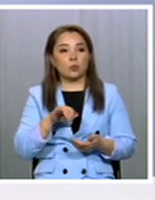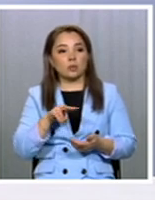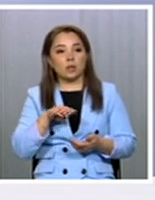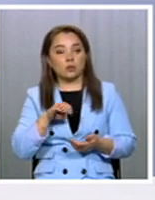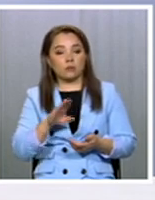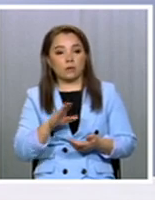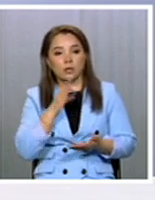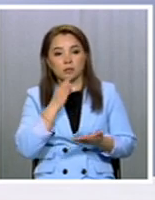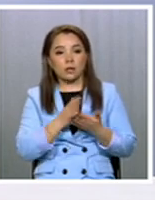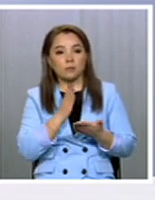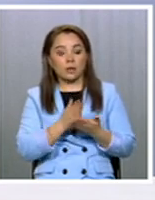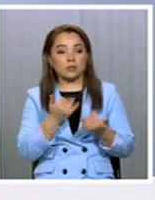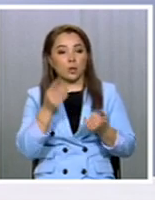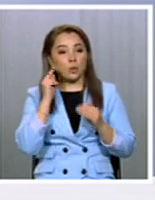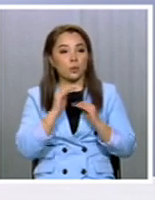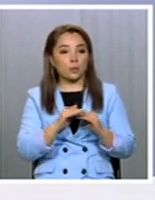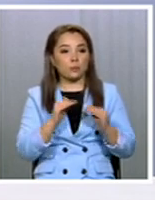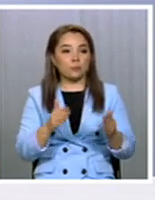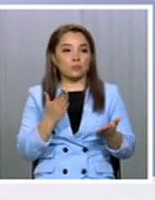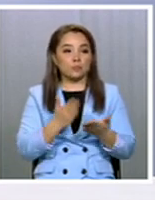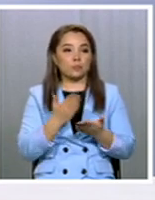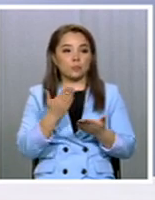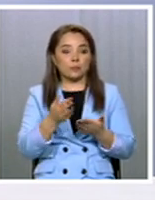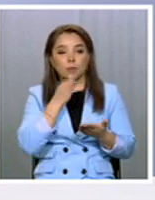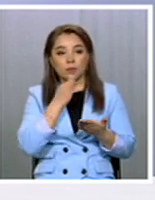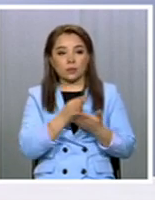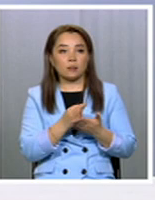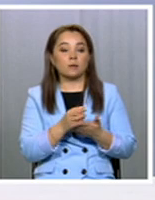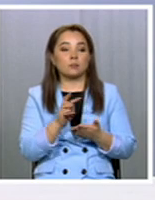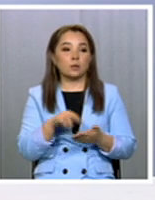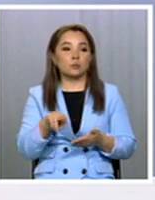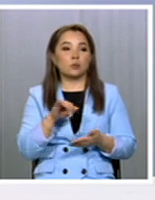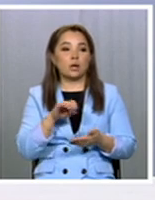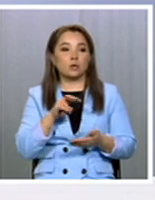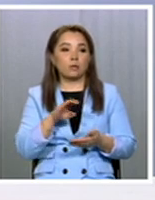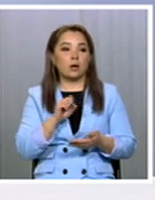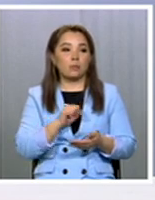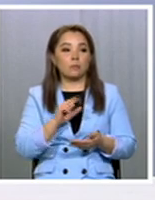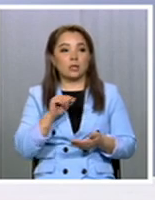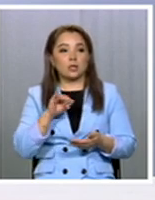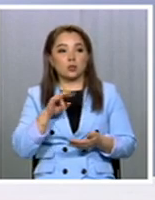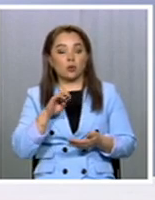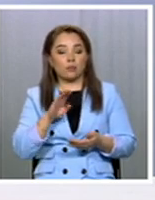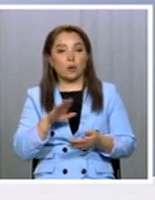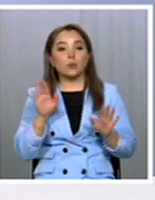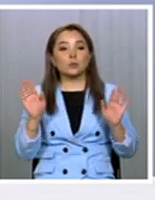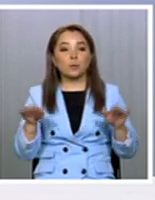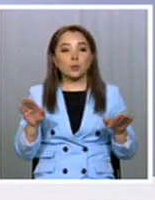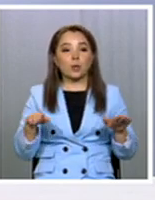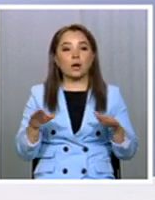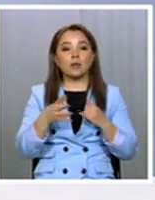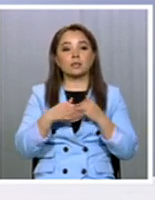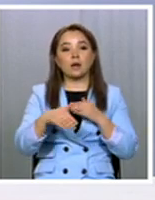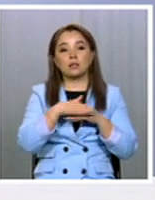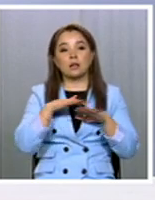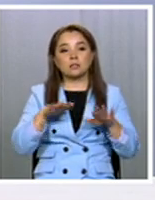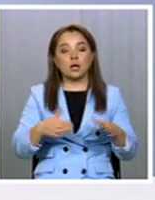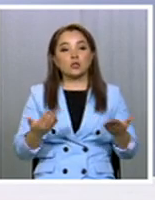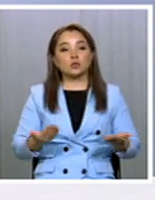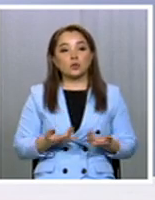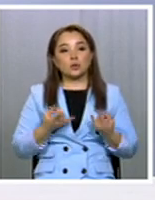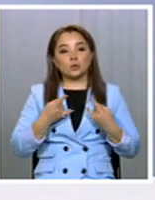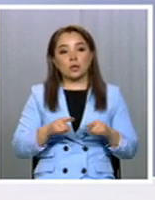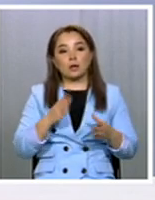Дулатов. Оқушылар, Ахмет Байтұрсынұлы мен Міржақып Дулатов Торғай даласында дүние келіп, қазақ